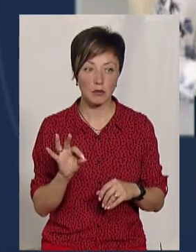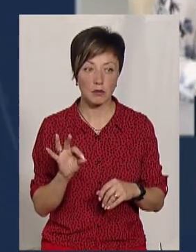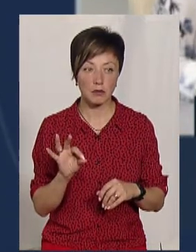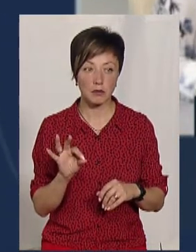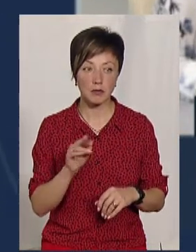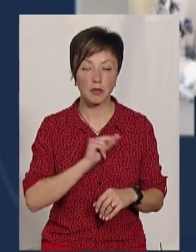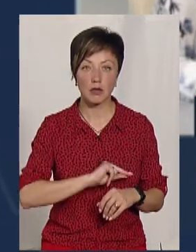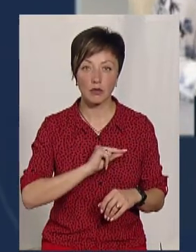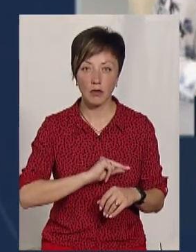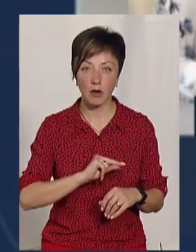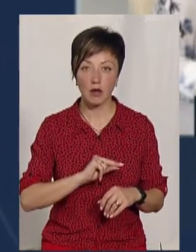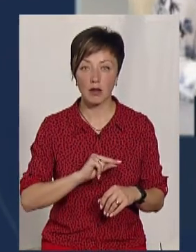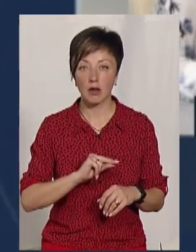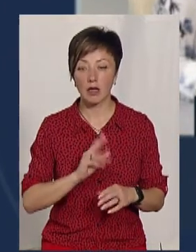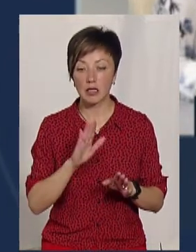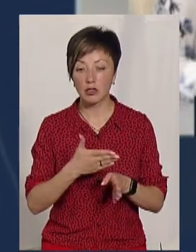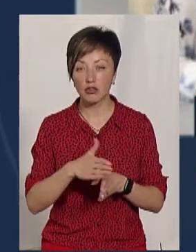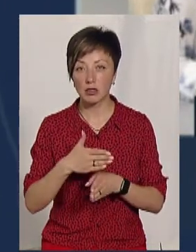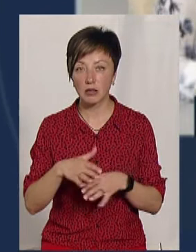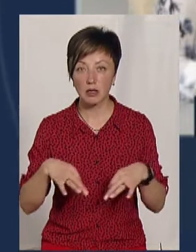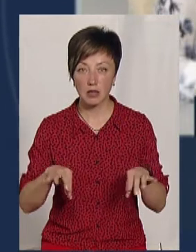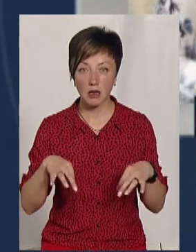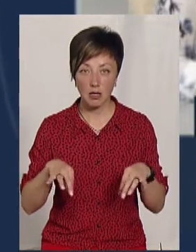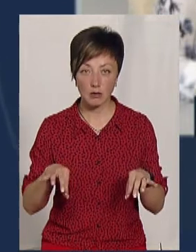якби працювала тільки частина транспорту.